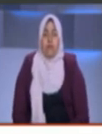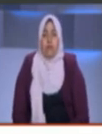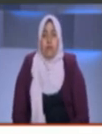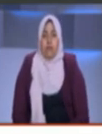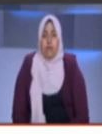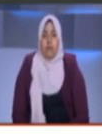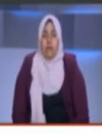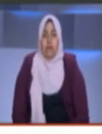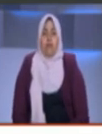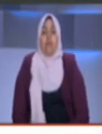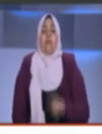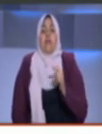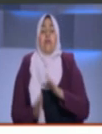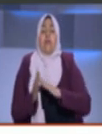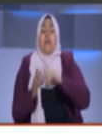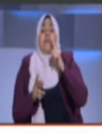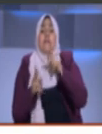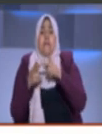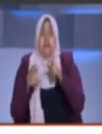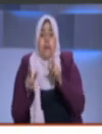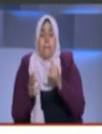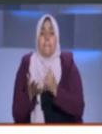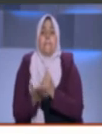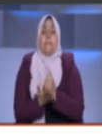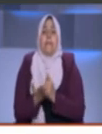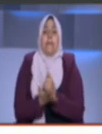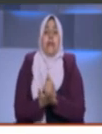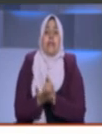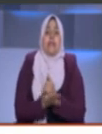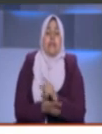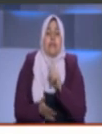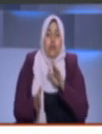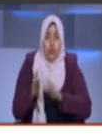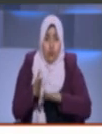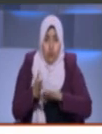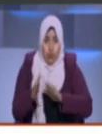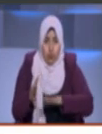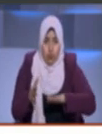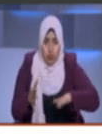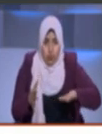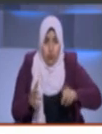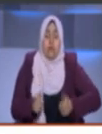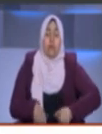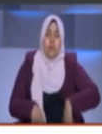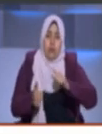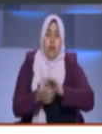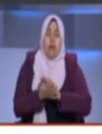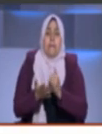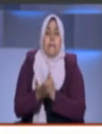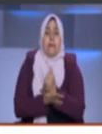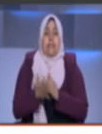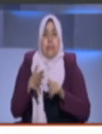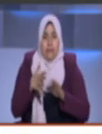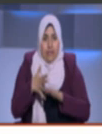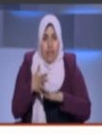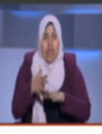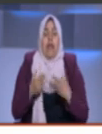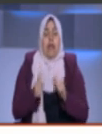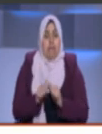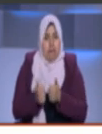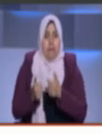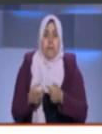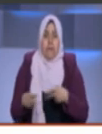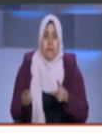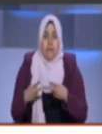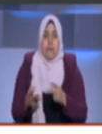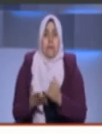تقصد يعني الصغار؟ في المدارس. الصغار في المدارس، في المدارس الابتدائية آخر صف، في المدارس الابتدائية وفي